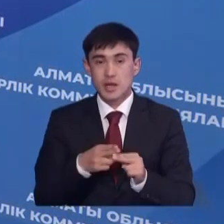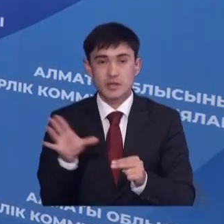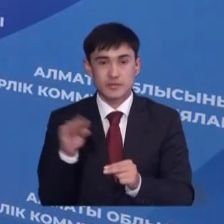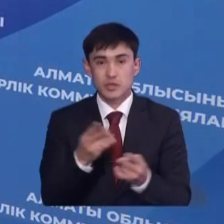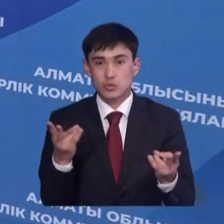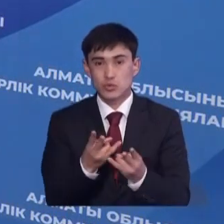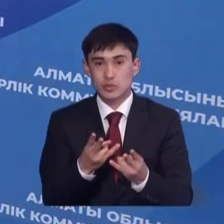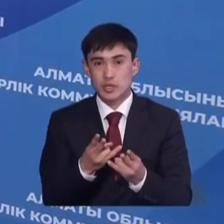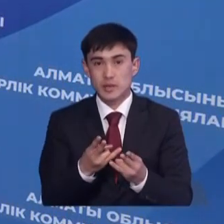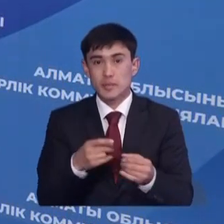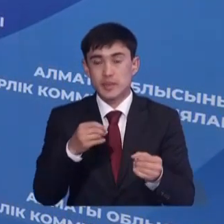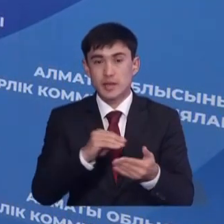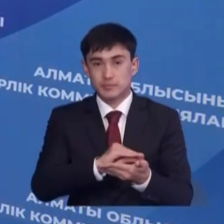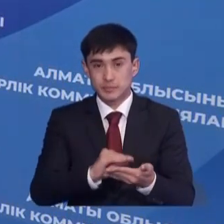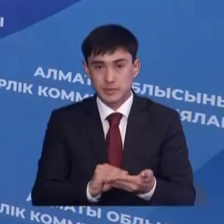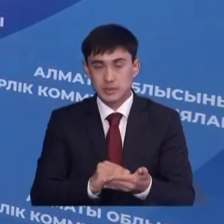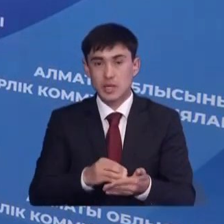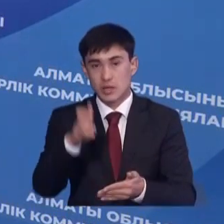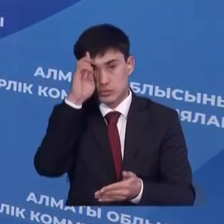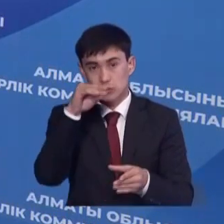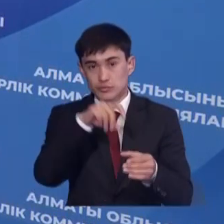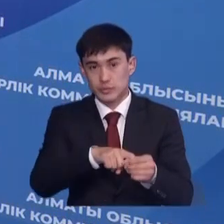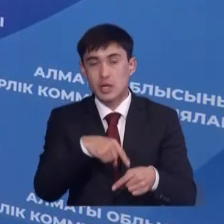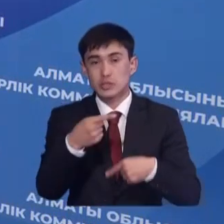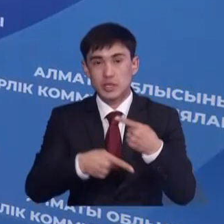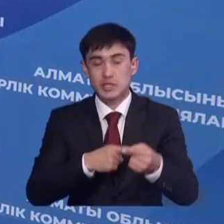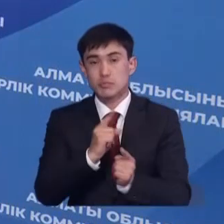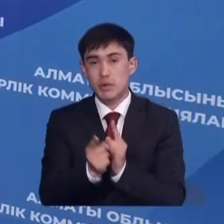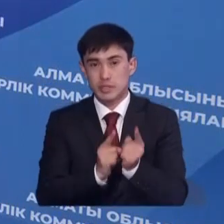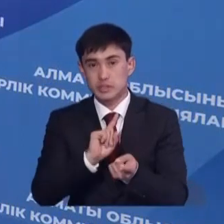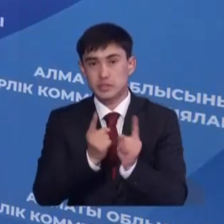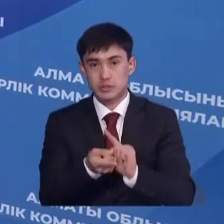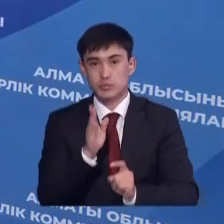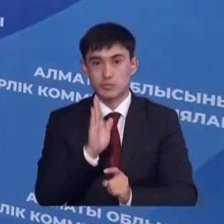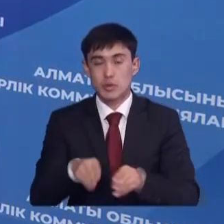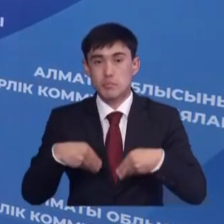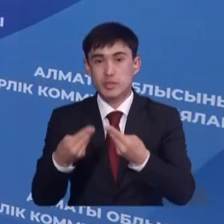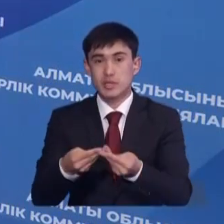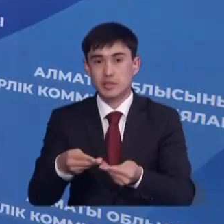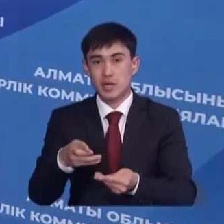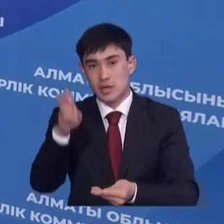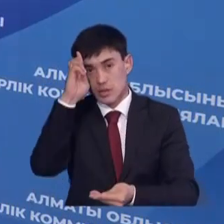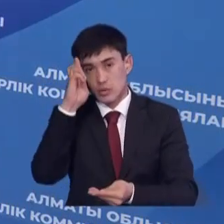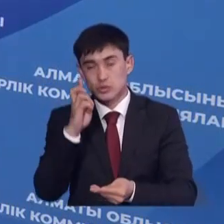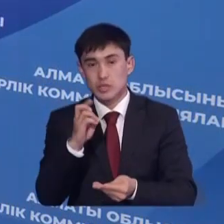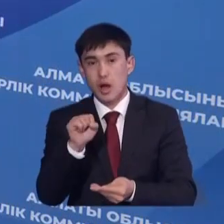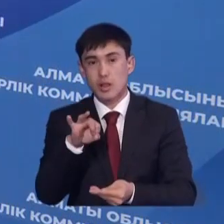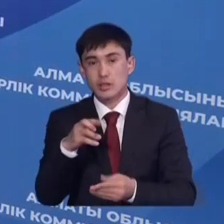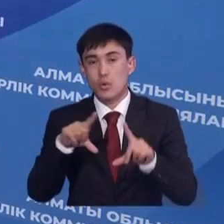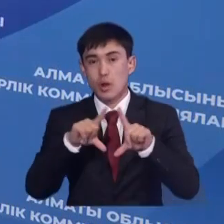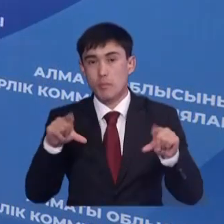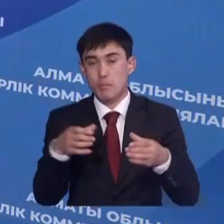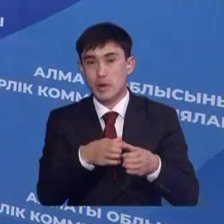надо принять на баланс государства, чтобы в дальнейшем его модернизировать и передать на баланс Алатаужарской компании